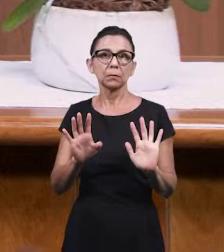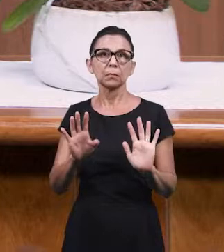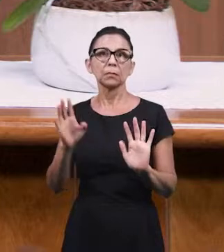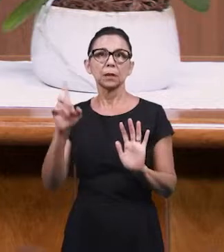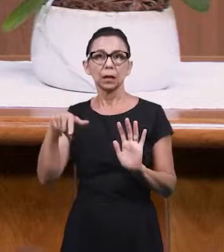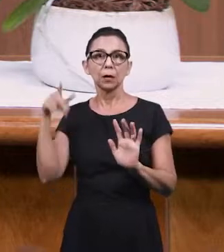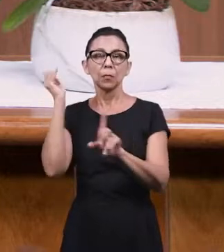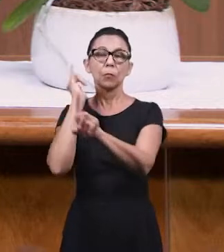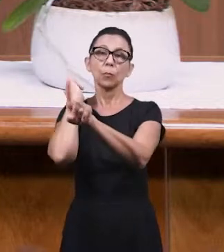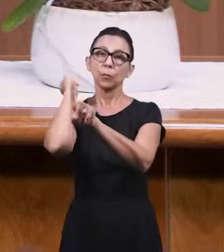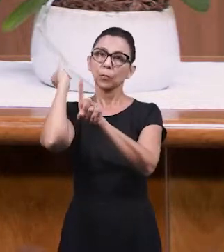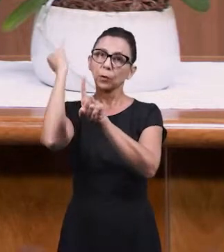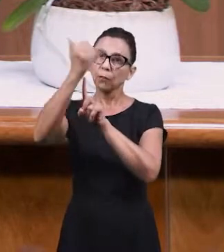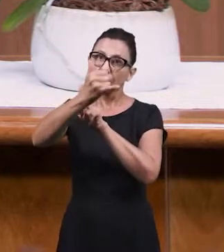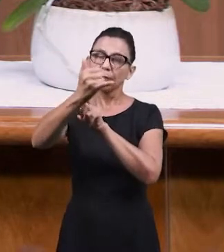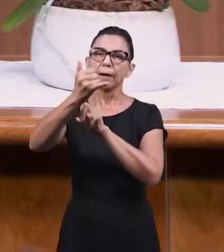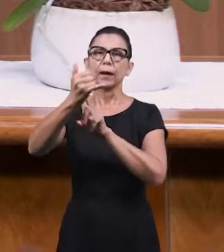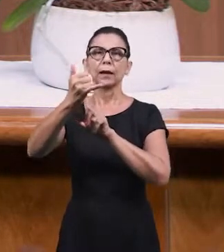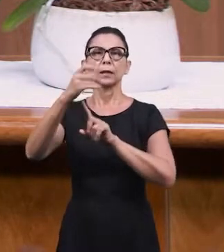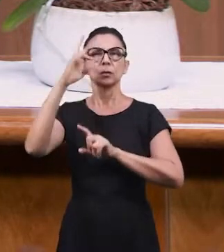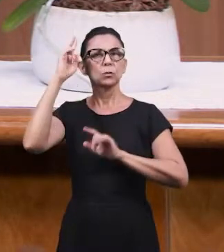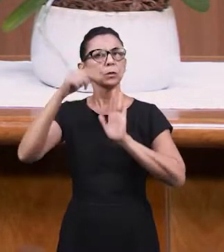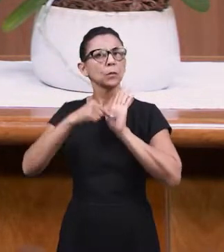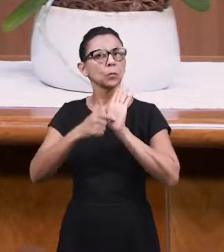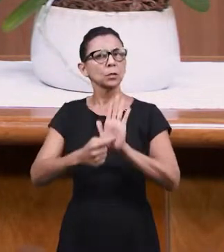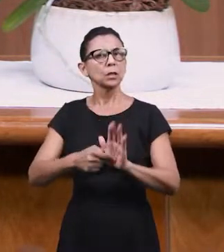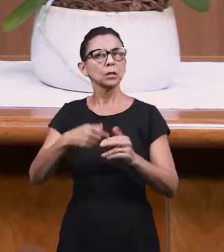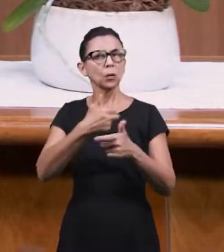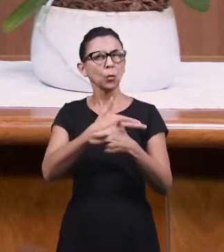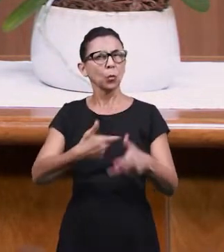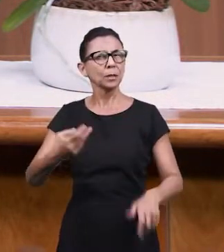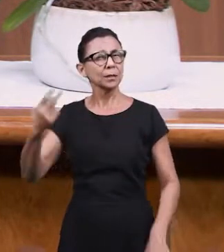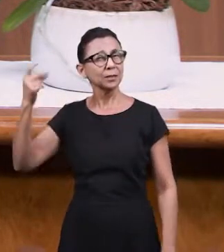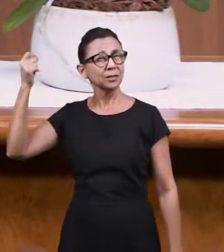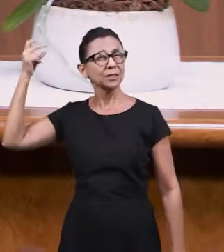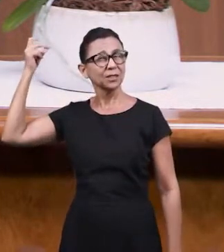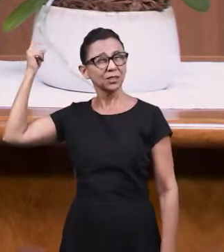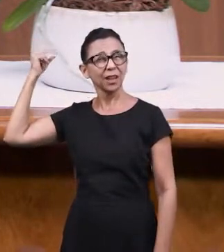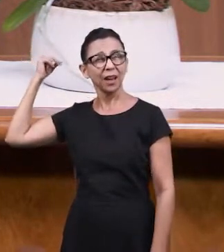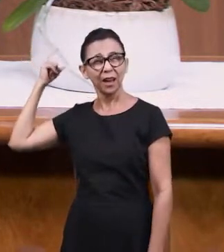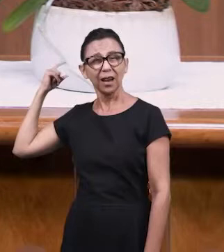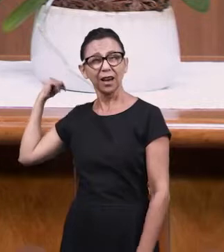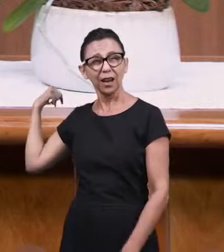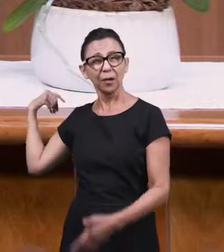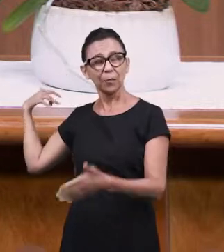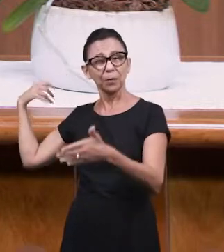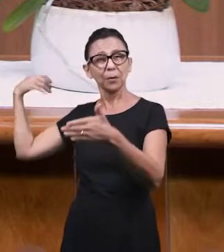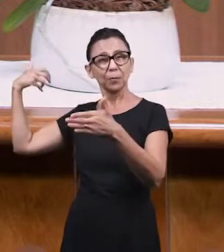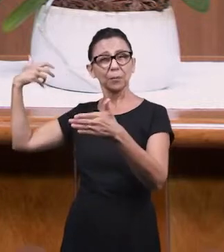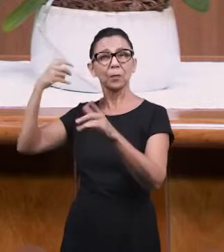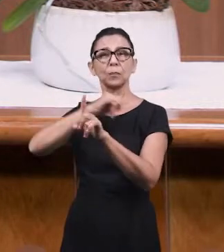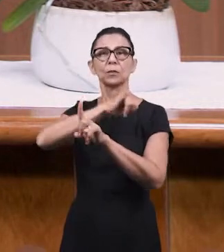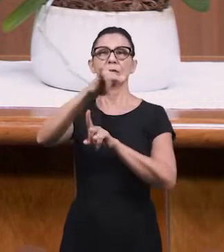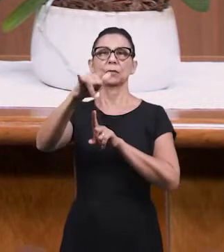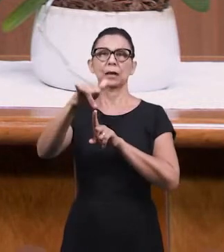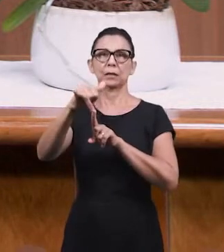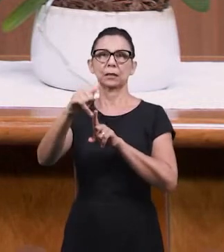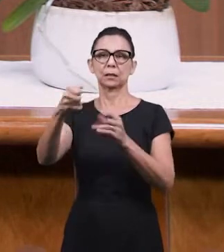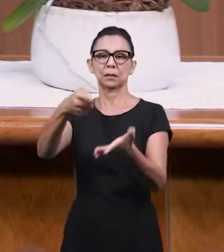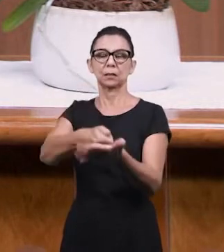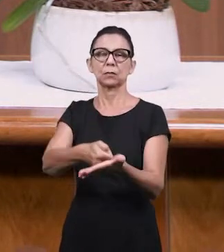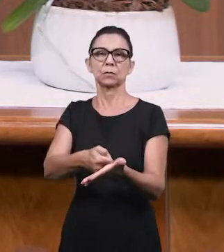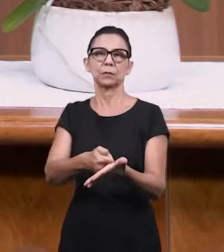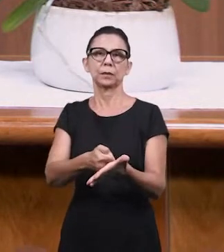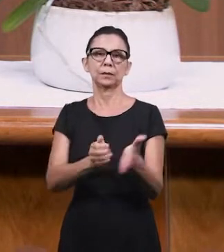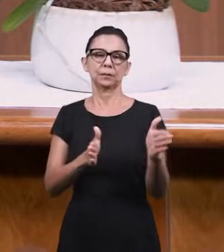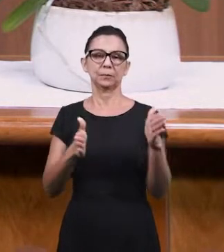Quelque sens prophétique, Dieu montre quelque chose prophétique pour tout le projet qu'il